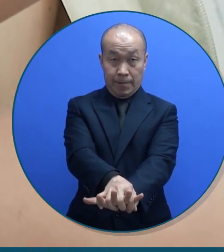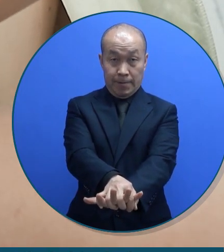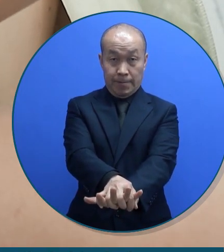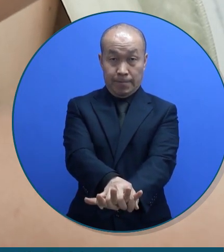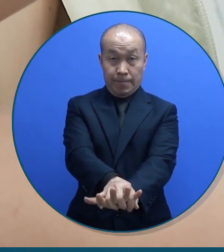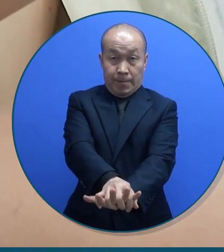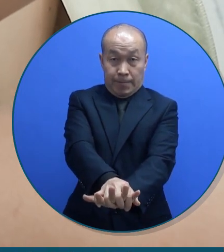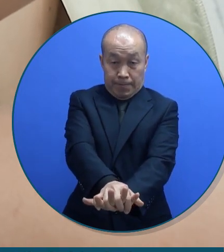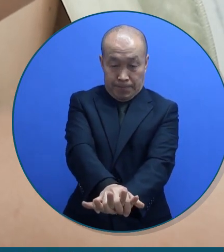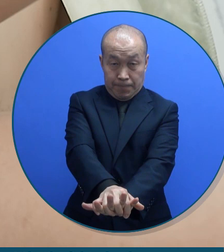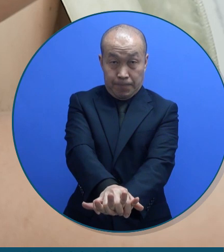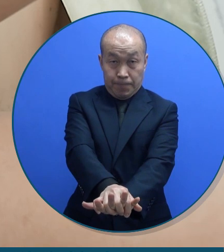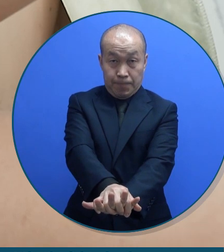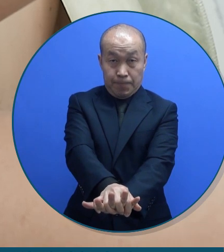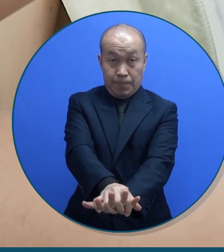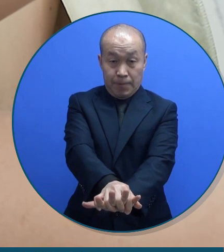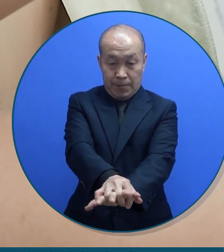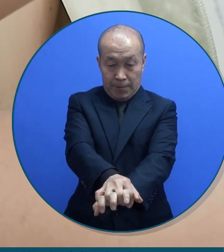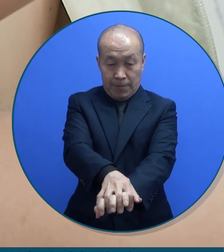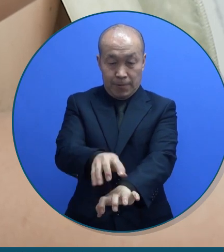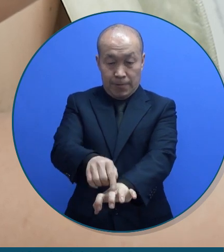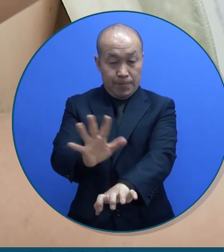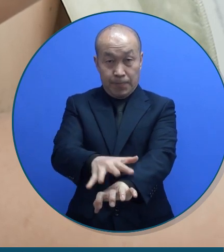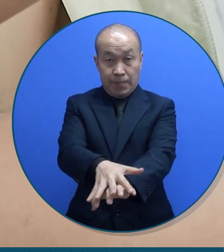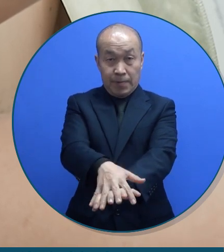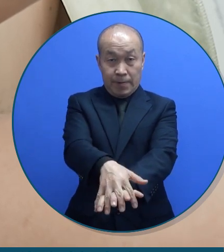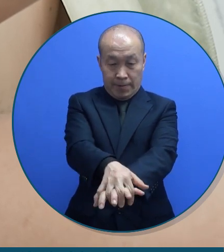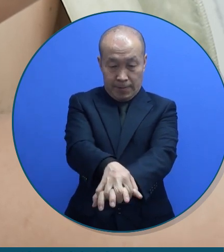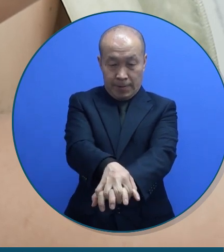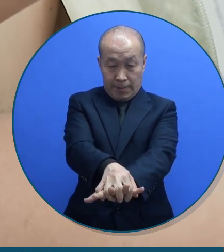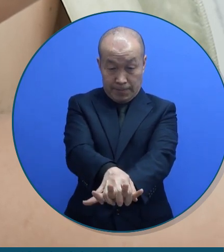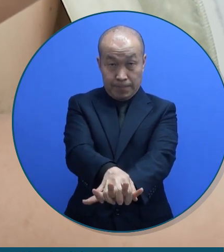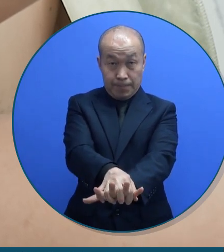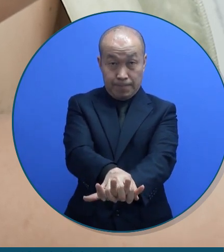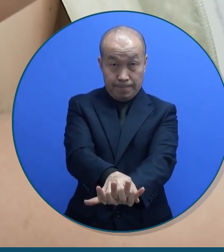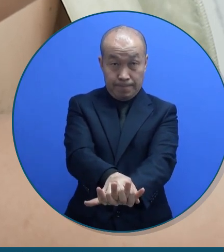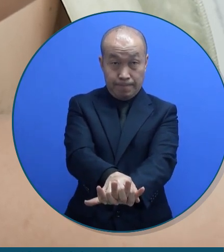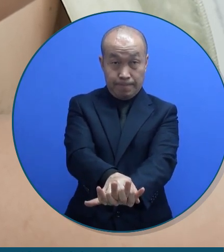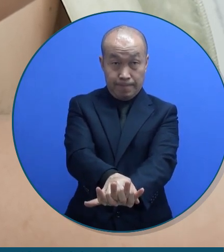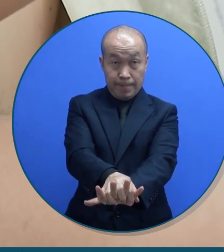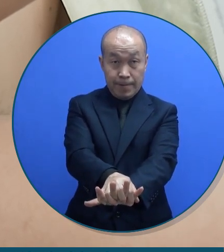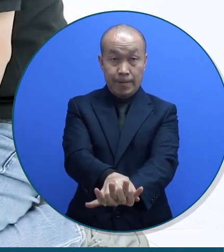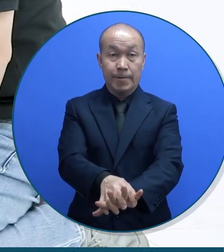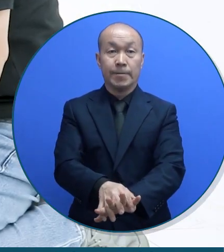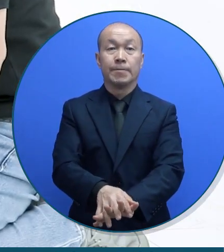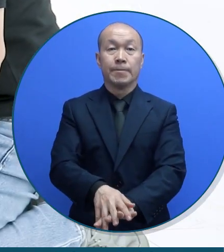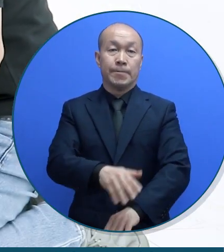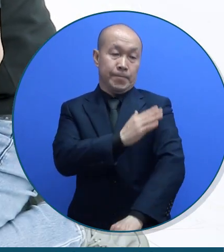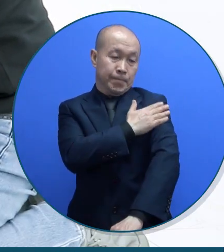압박할 때 손가락 끝이 심정지 환자의 가슴에 닿지 않도록 해야 합니다.